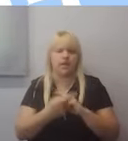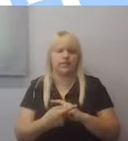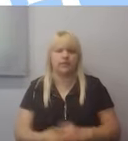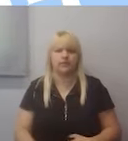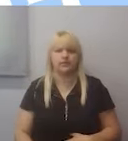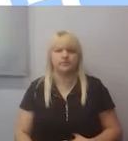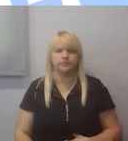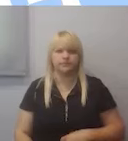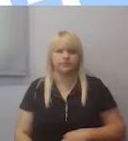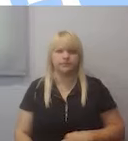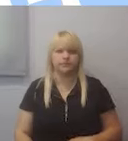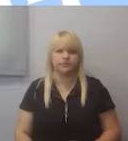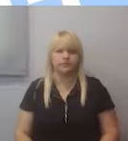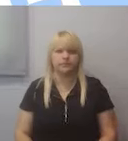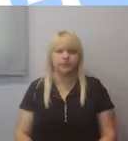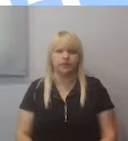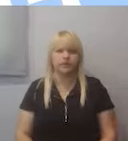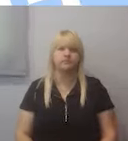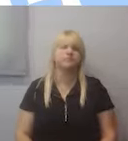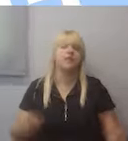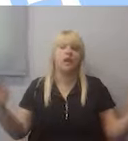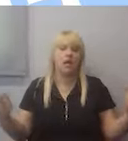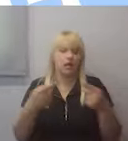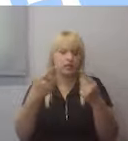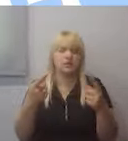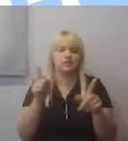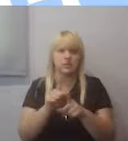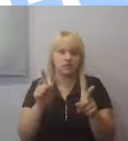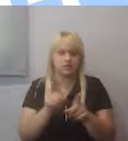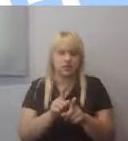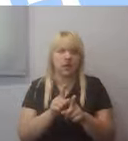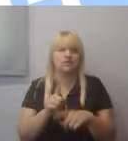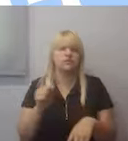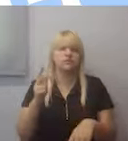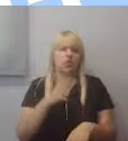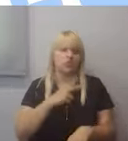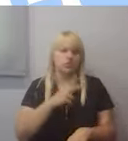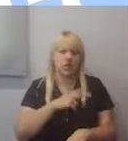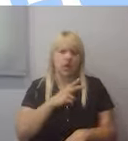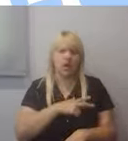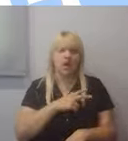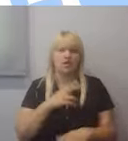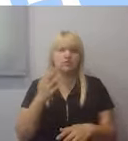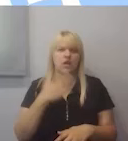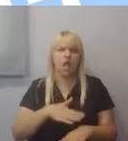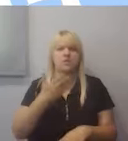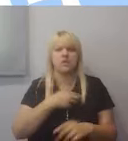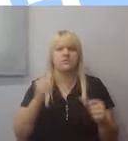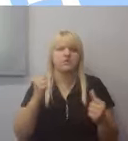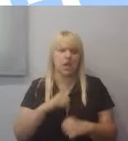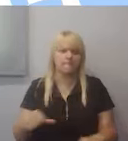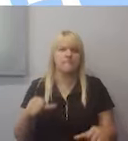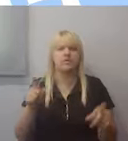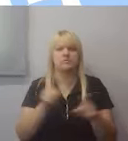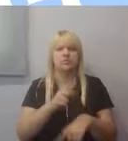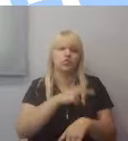mainīt attiecībā arī tātad sociālās labklājības departaments ja ir sociālais dienests